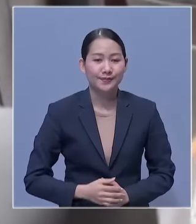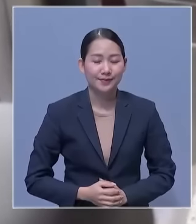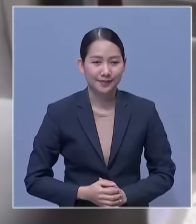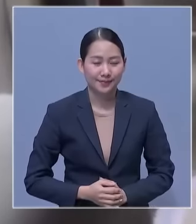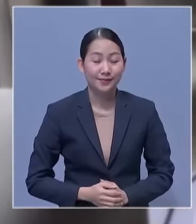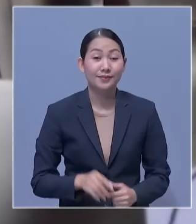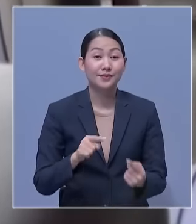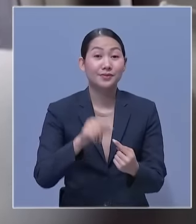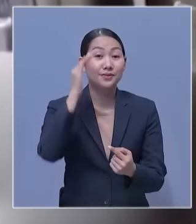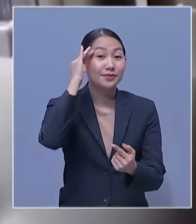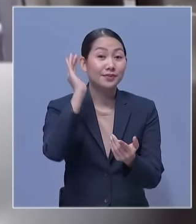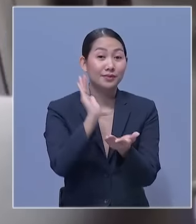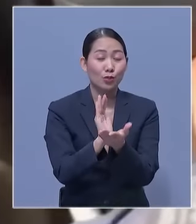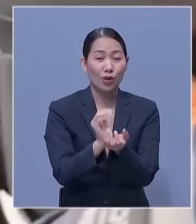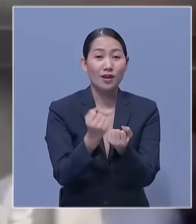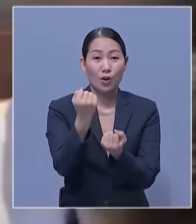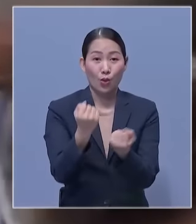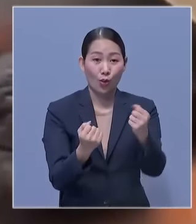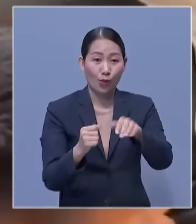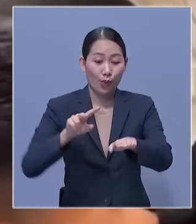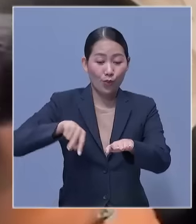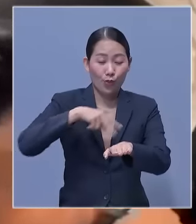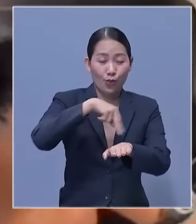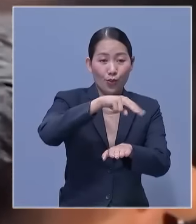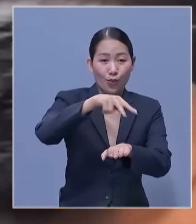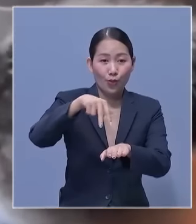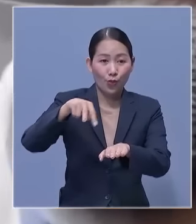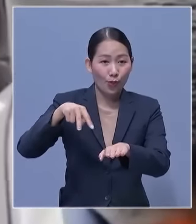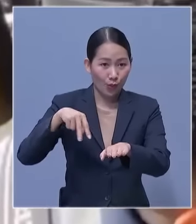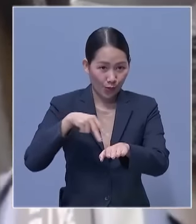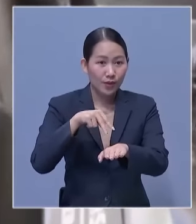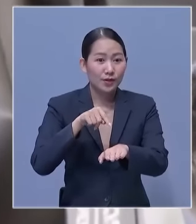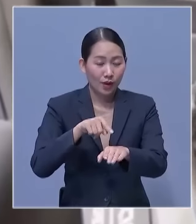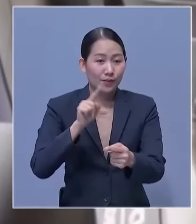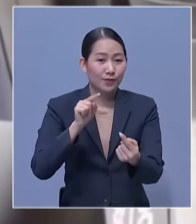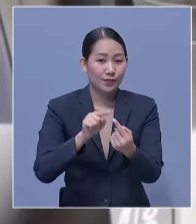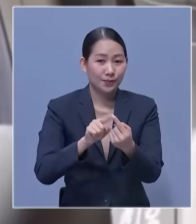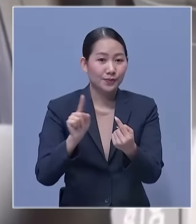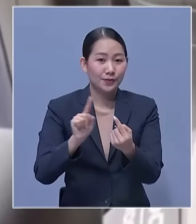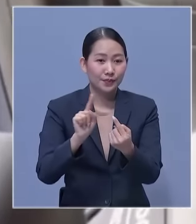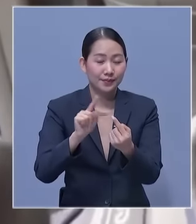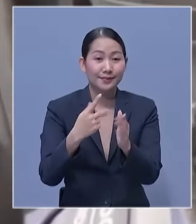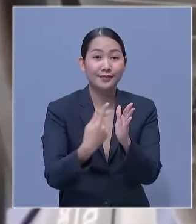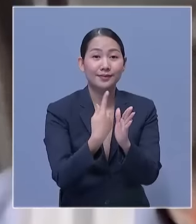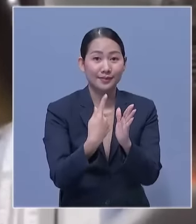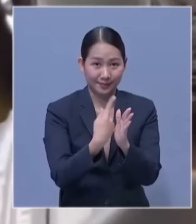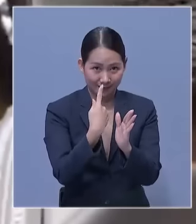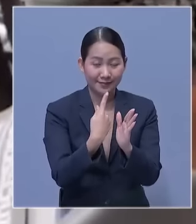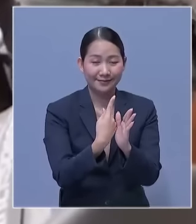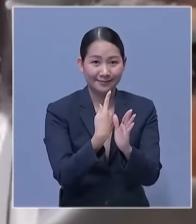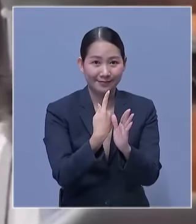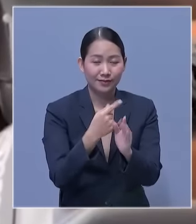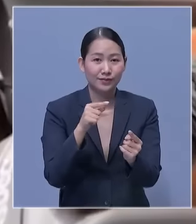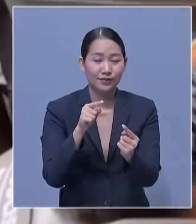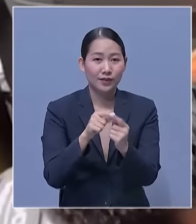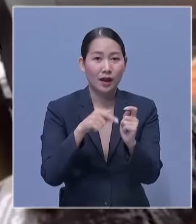ตรวจค้นรถยนต์ต้องสงสัยคันนี้นะครับที่จุดตรวจร่วมสามแยกทองผาภูมิอำเภอทองผาภูมิจังหวัดกาญจนบุรีนะครับ